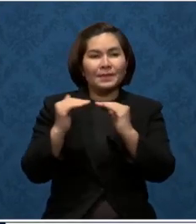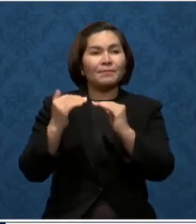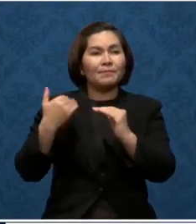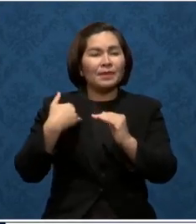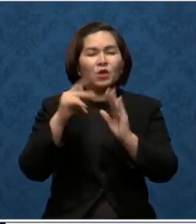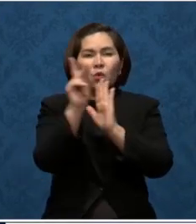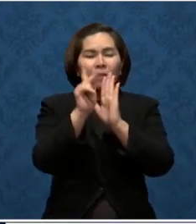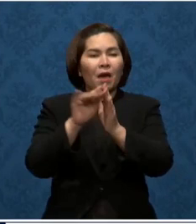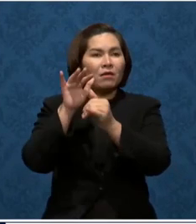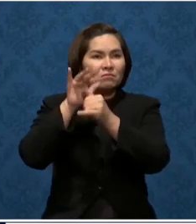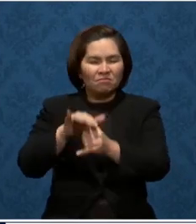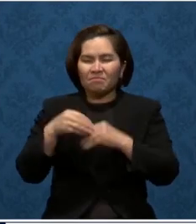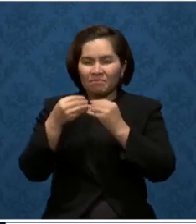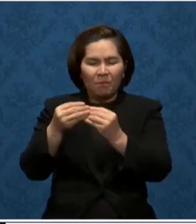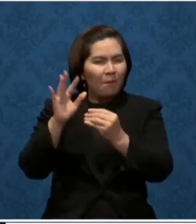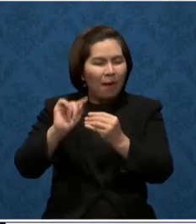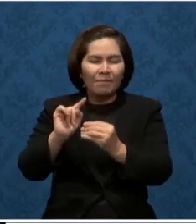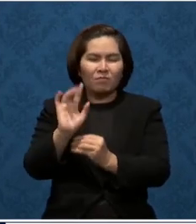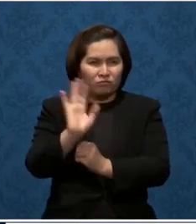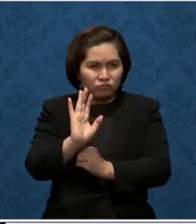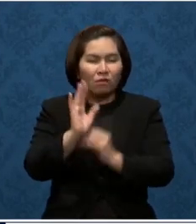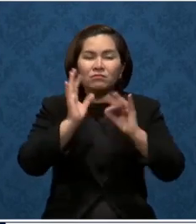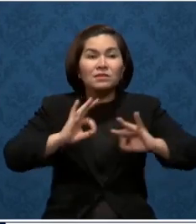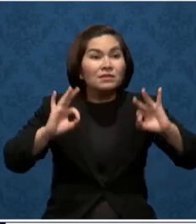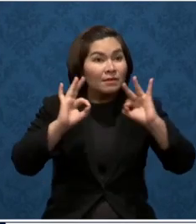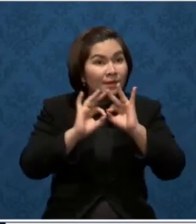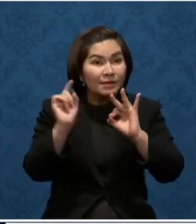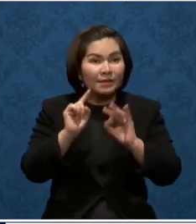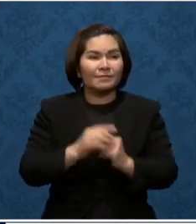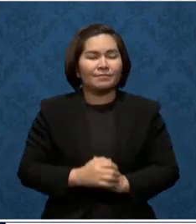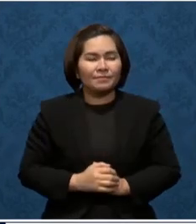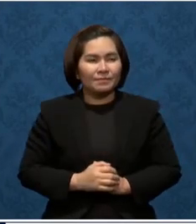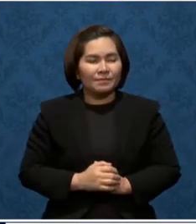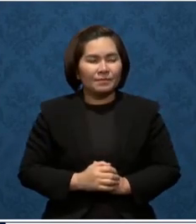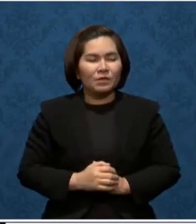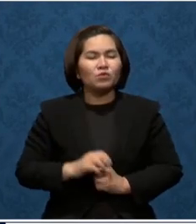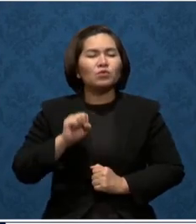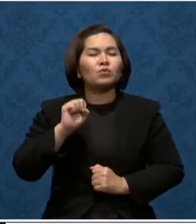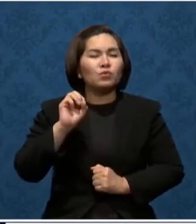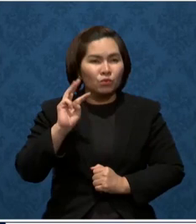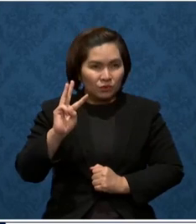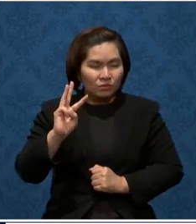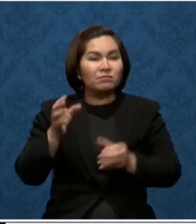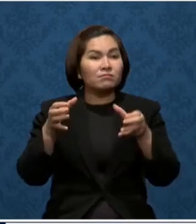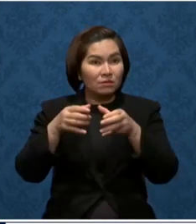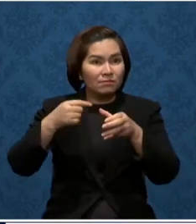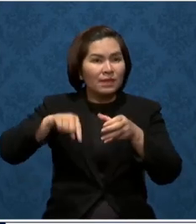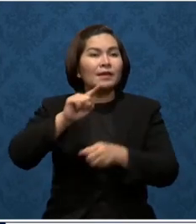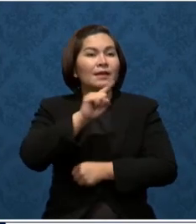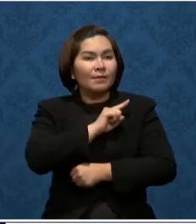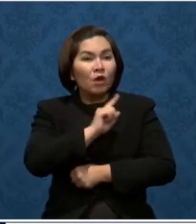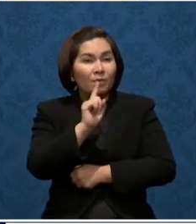กฎหมายข้ามไปทั้งนั้นและที่ซ้ำร้ายครับท่านประธานครับวุฒิสภาเรามีหน้าที่รับ